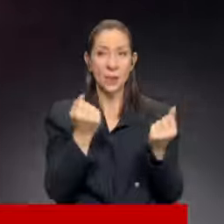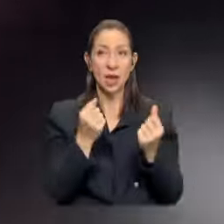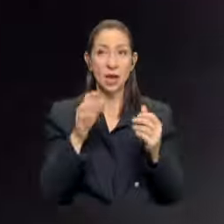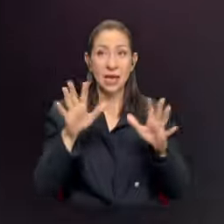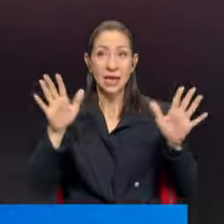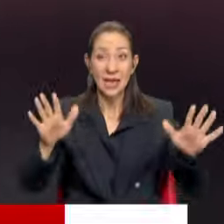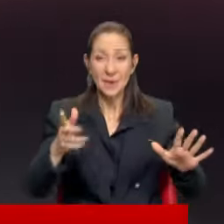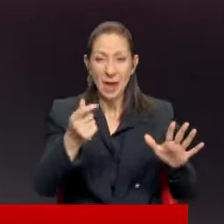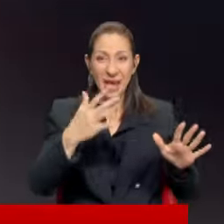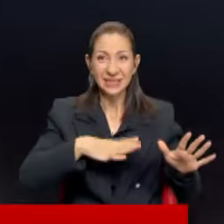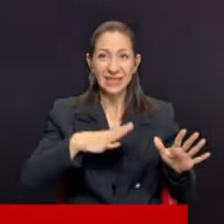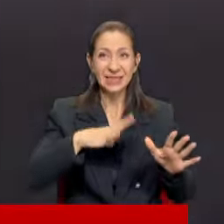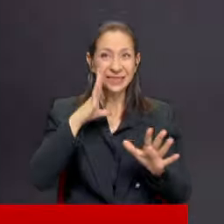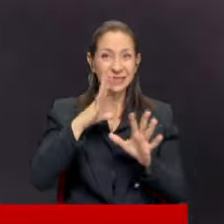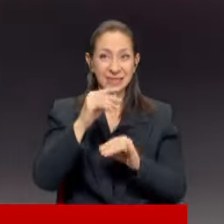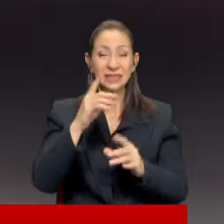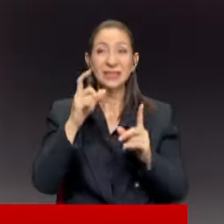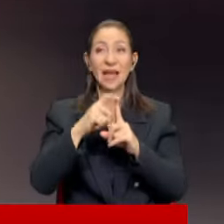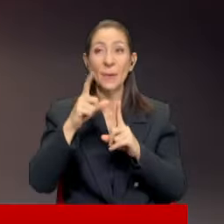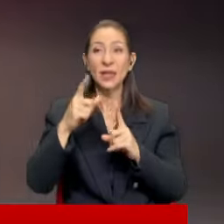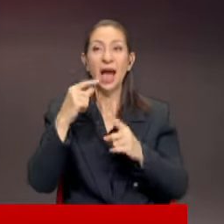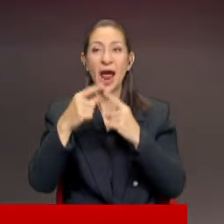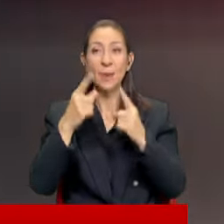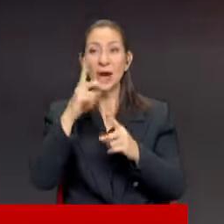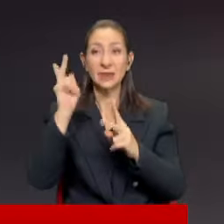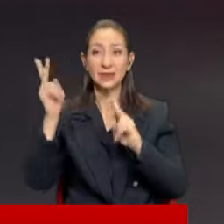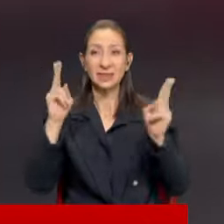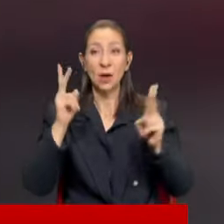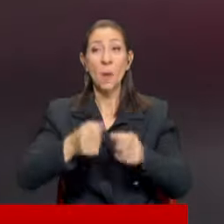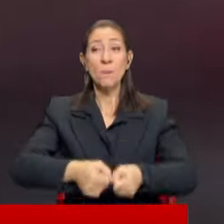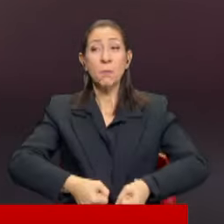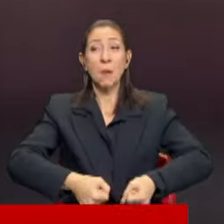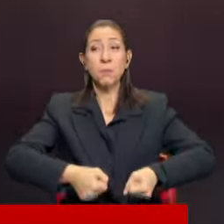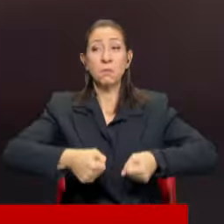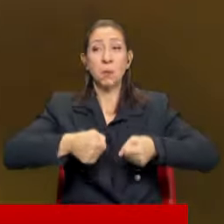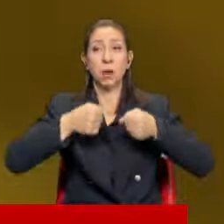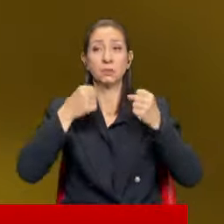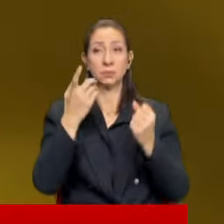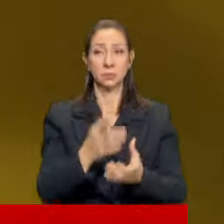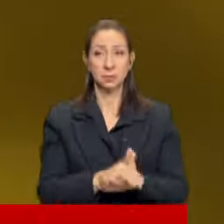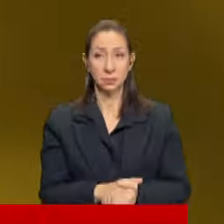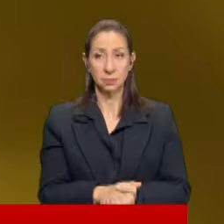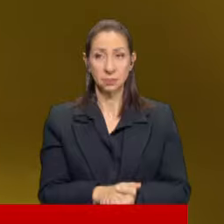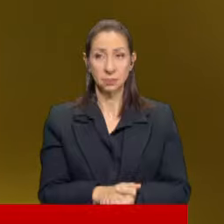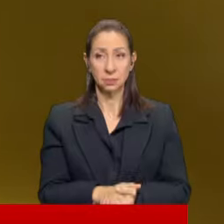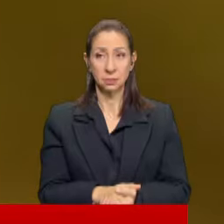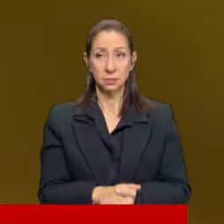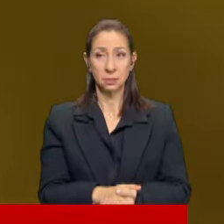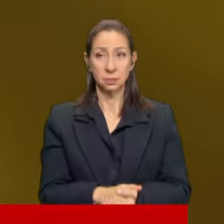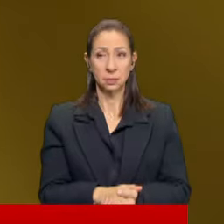kaputuna atlayıp para isteyen kişi damat ve yakınları tarafından tekme tokat dövüldü.